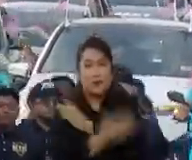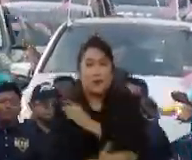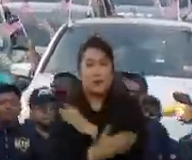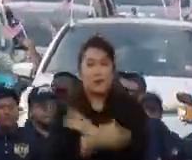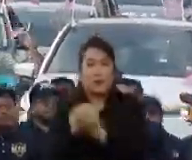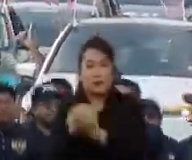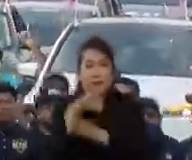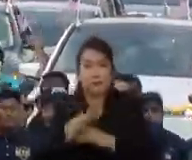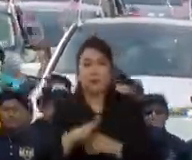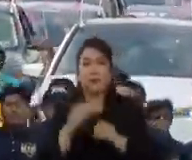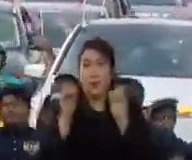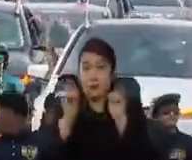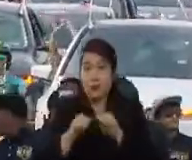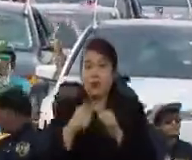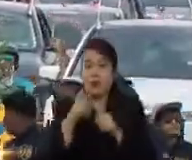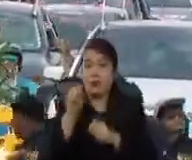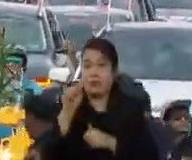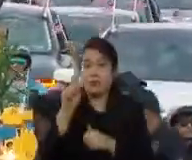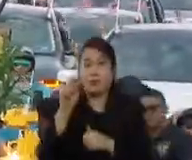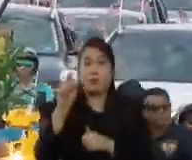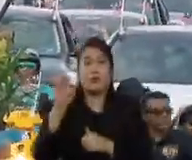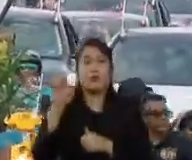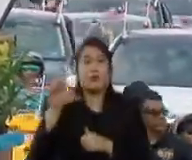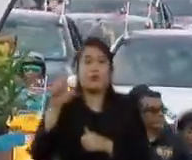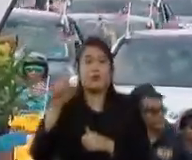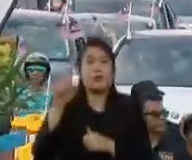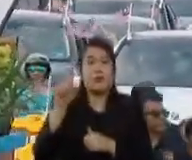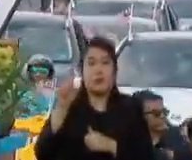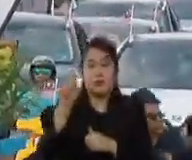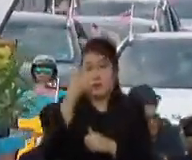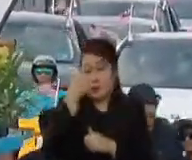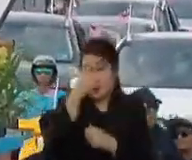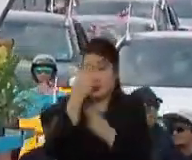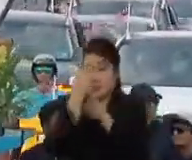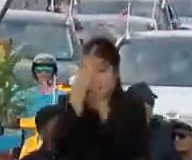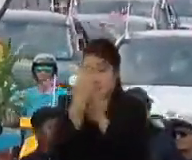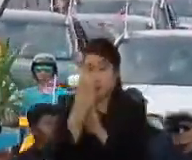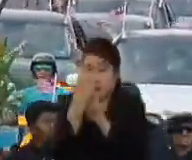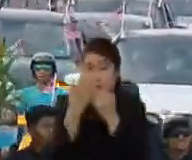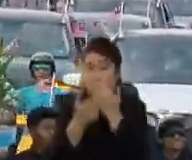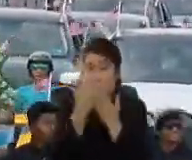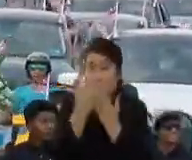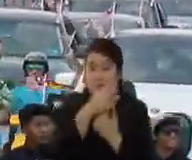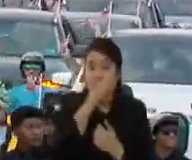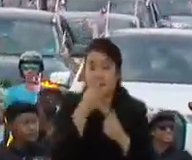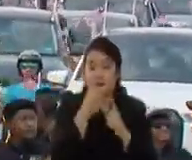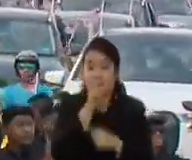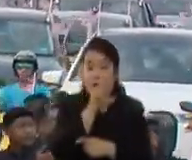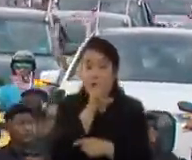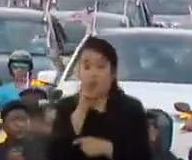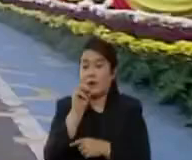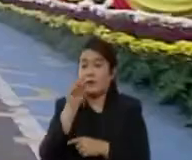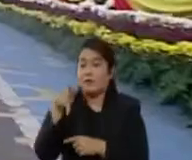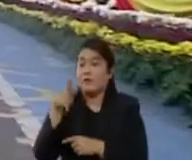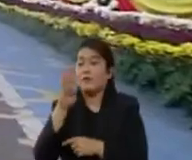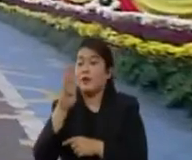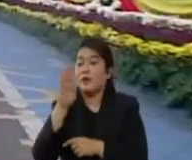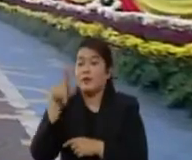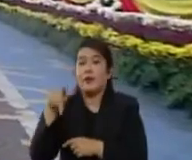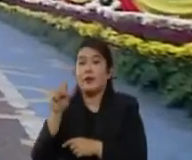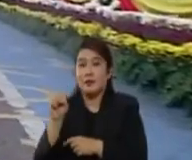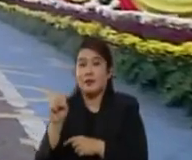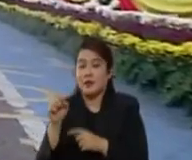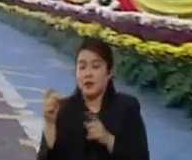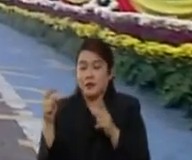satelit ini berkemampuan meningkatkan kelajuan muat turun daripada 30 Mbps kepada